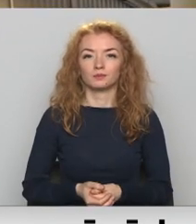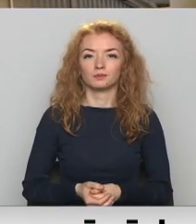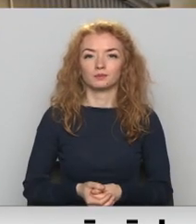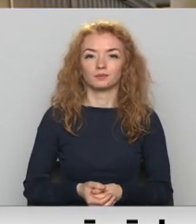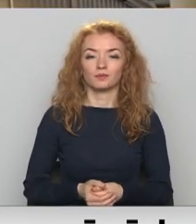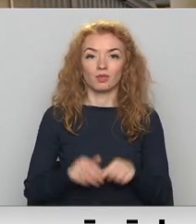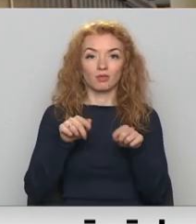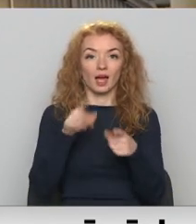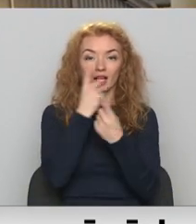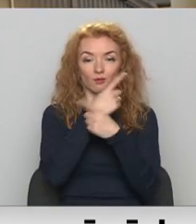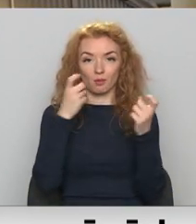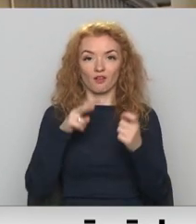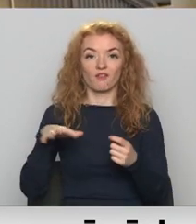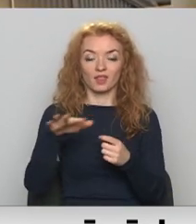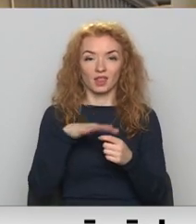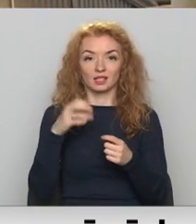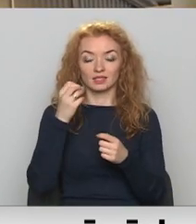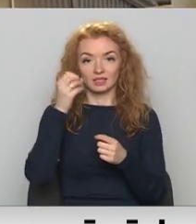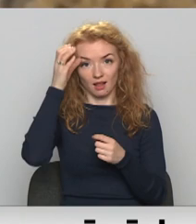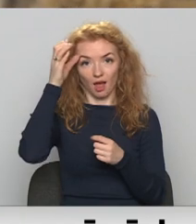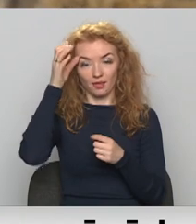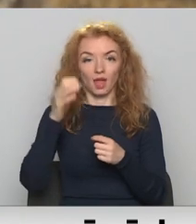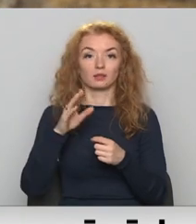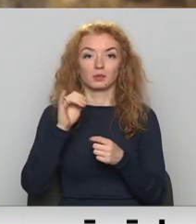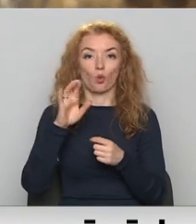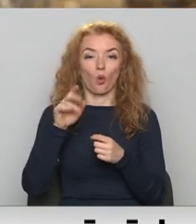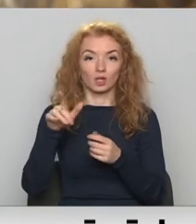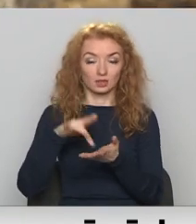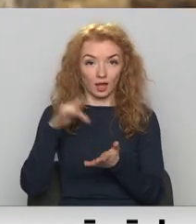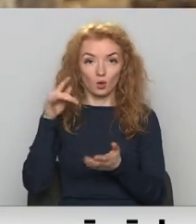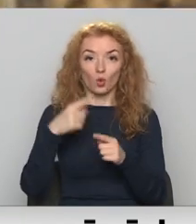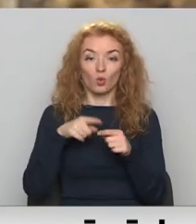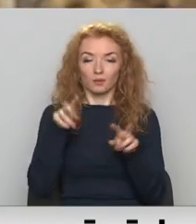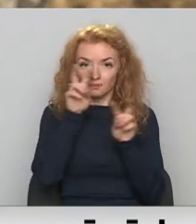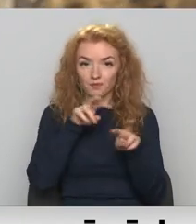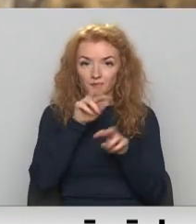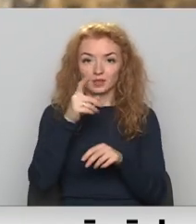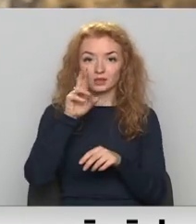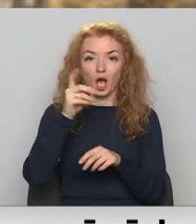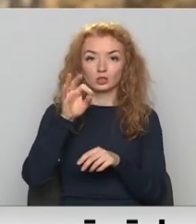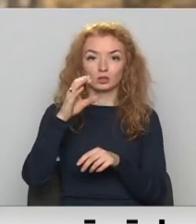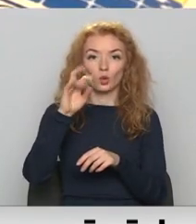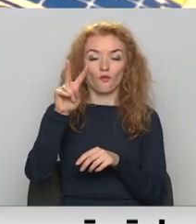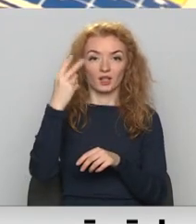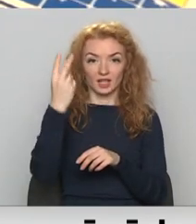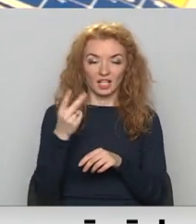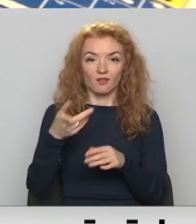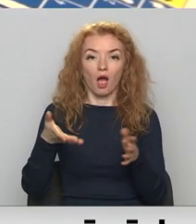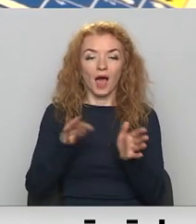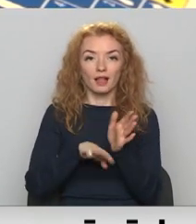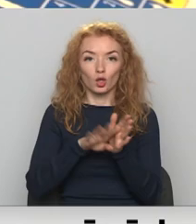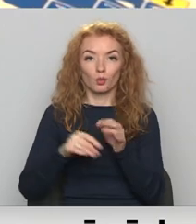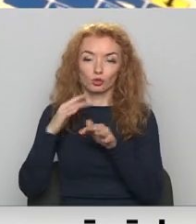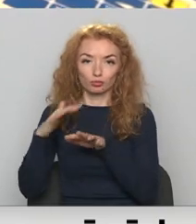Kā informē Vides un zinātnes institūts Bior, monitoringa mērķis ir SARS-CoV-2 atlieku daudzuma noteikšana notekūdeņos,